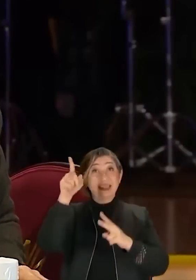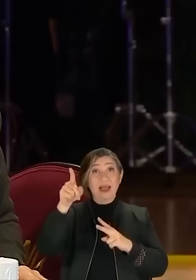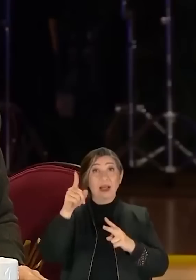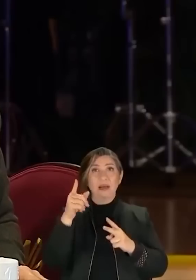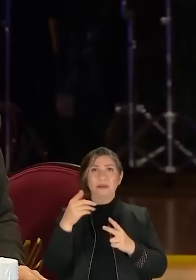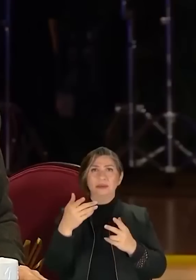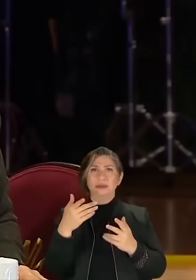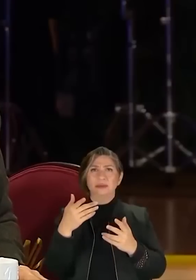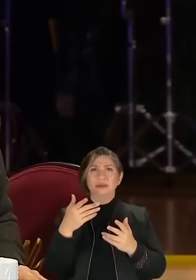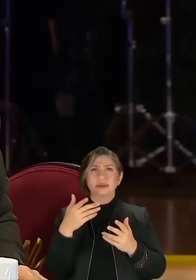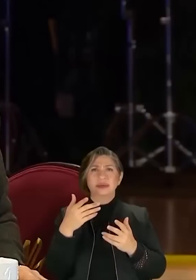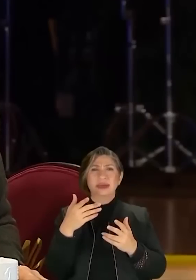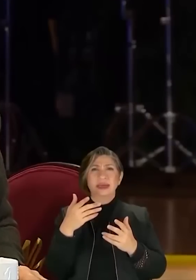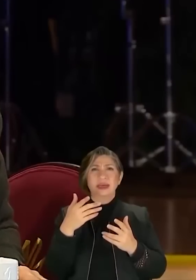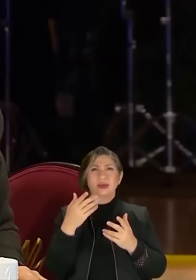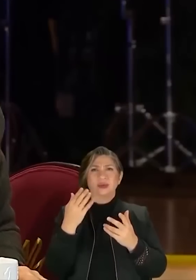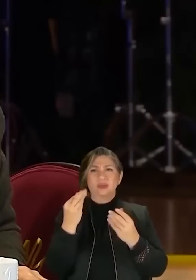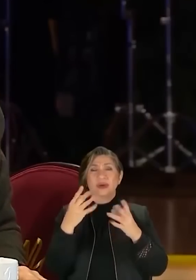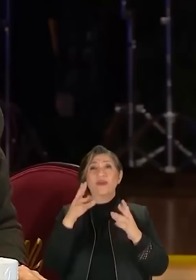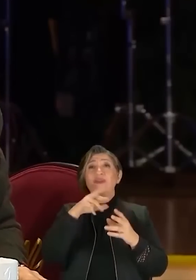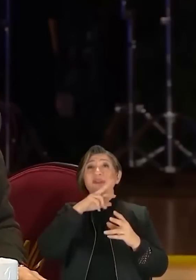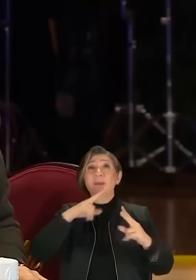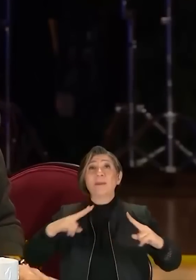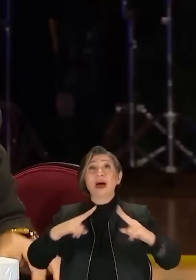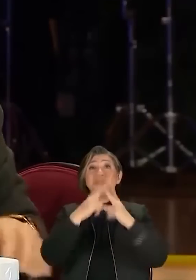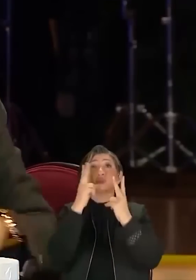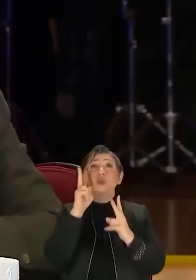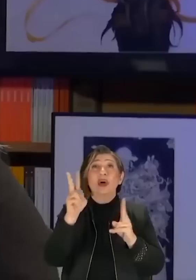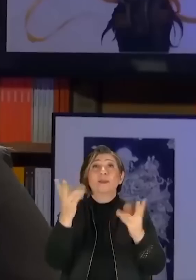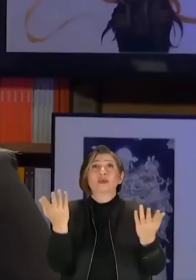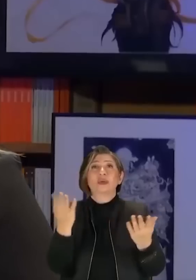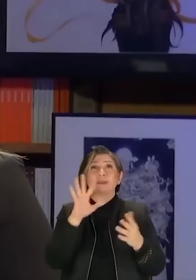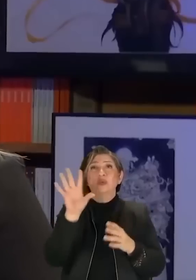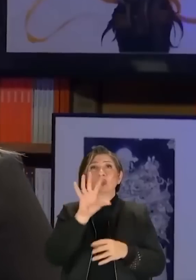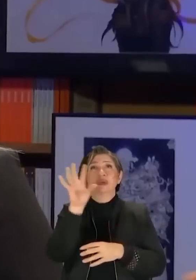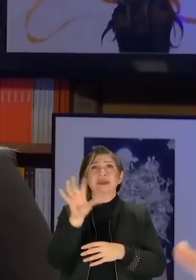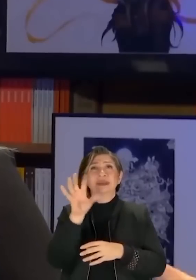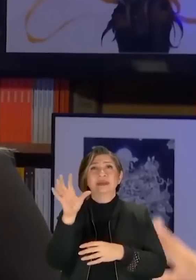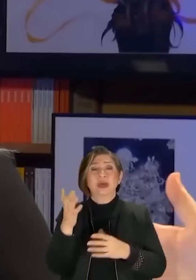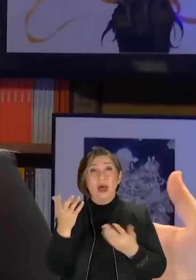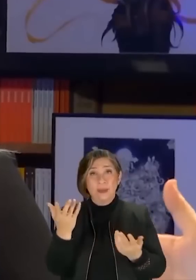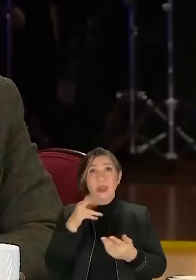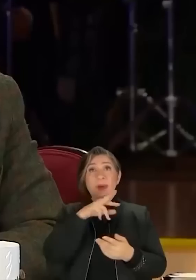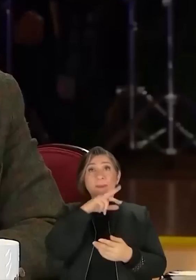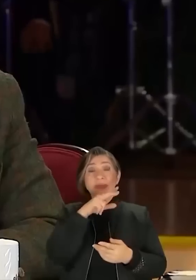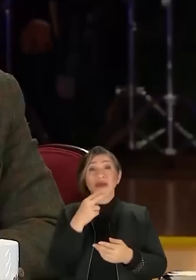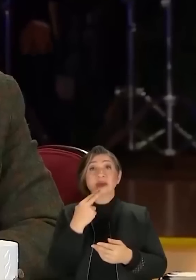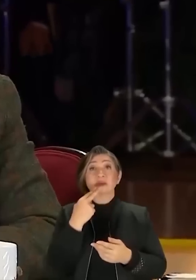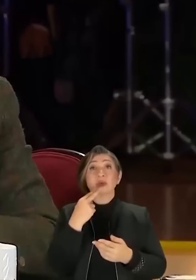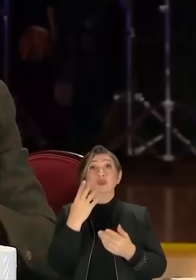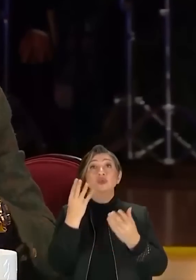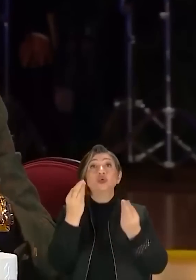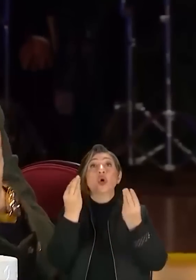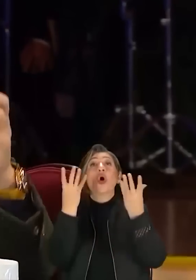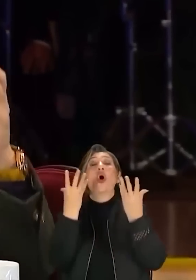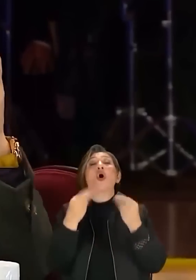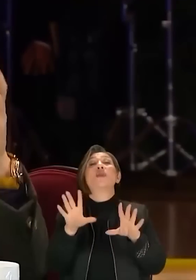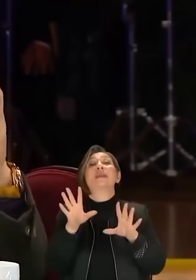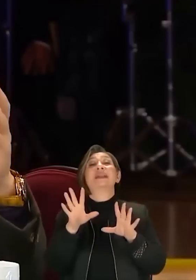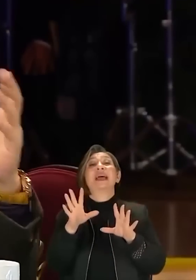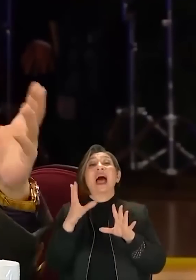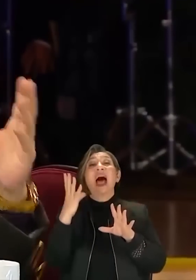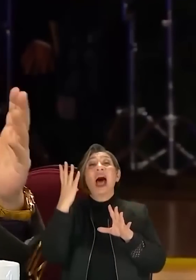artık şey yapmış egzajere bir Paris'te şekilde. Paris'te Paris'i göremiyoruz ya. Hepsi turist. Turist ama Fransız kadın böyle çok olmadık.